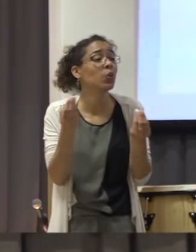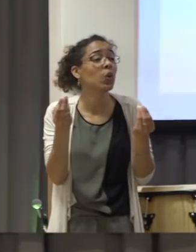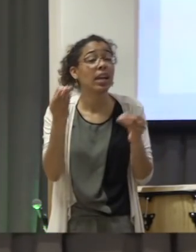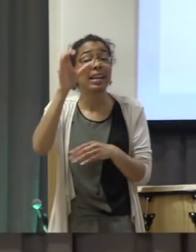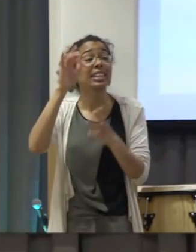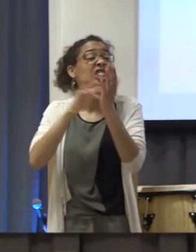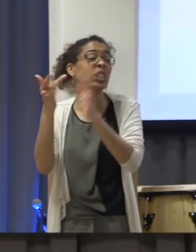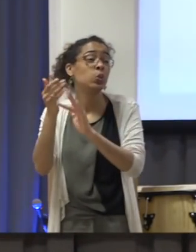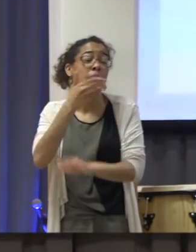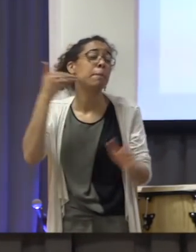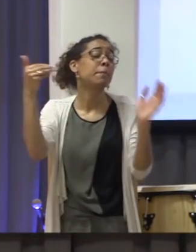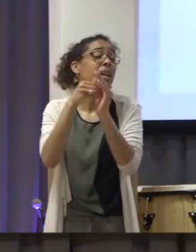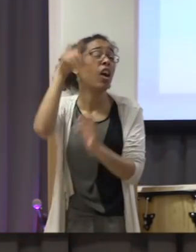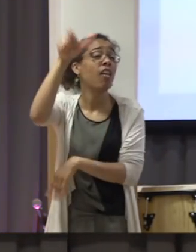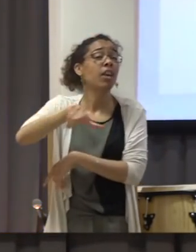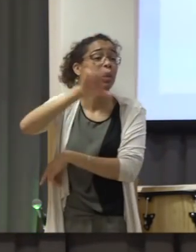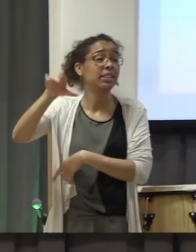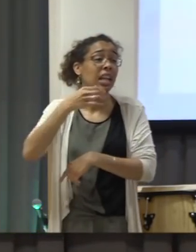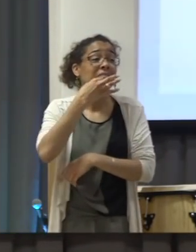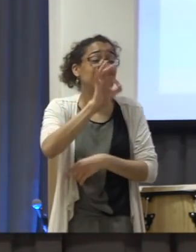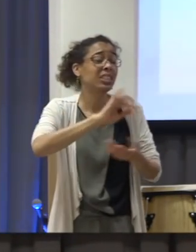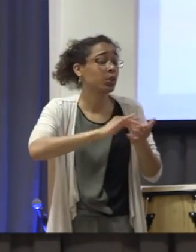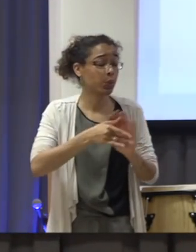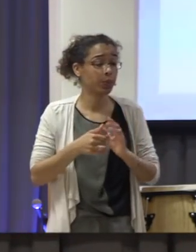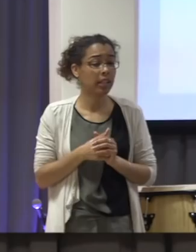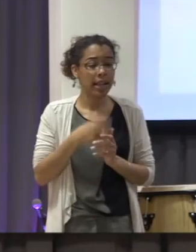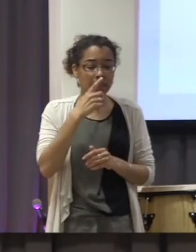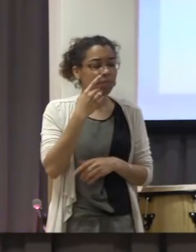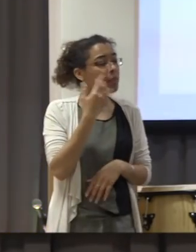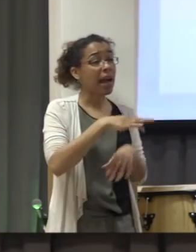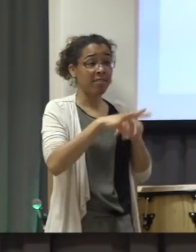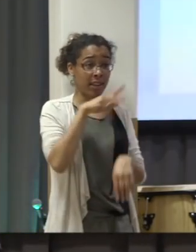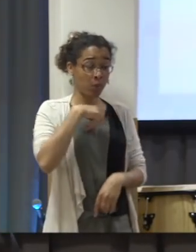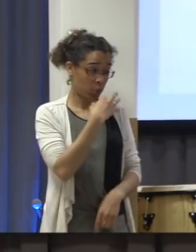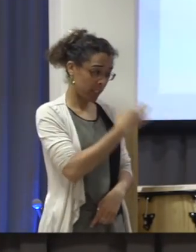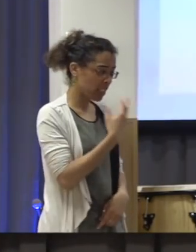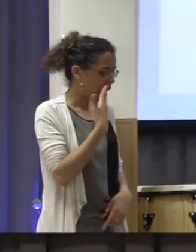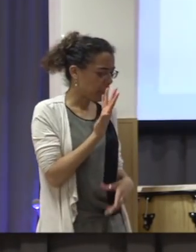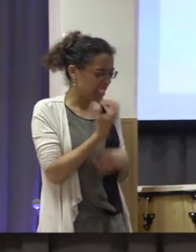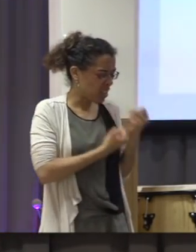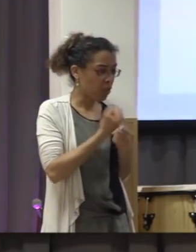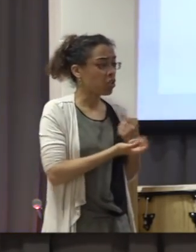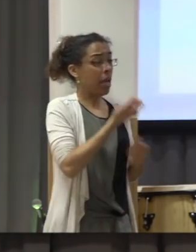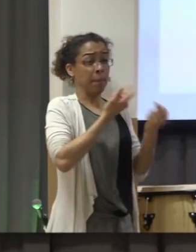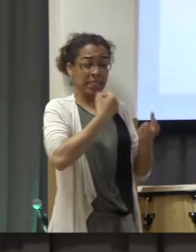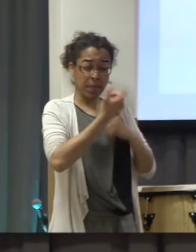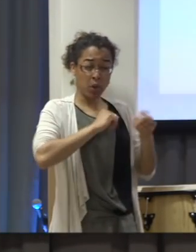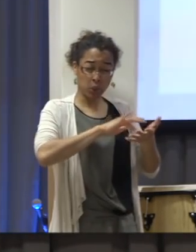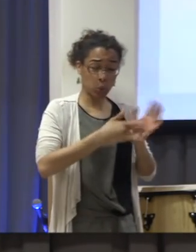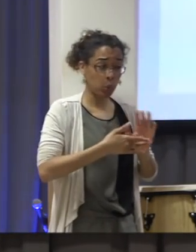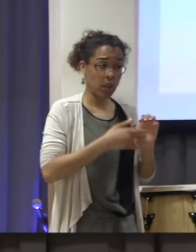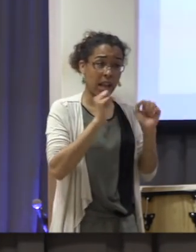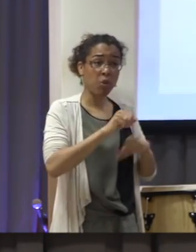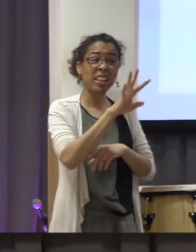Jésus. J'ai tout dit à mon épouse, quand tu vois que la souffrance est là, tu as pris tous les médicaments. Mon épouse pouvait prendre au